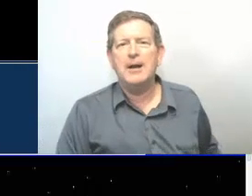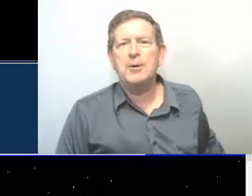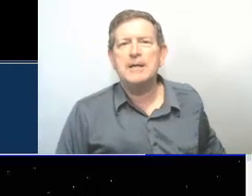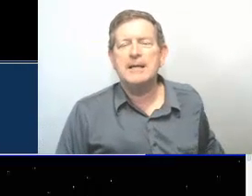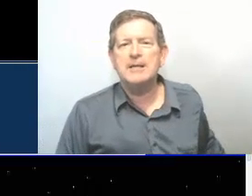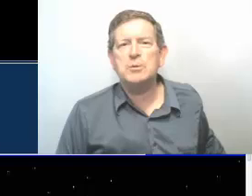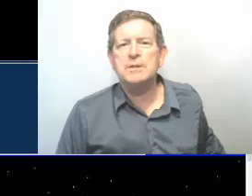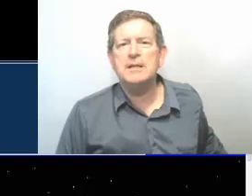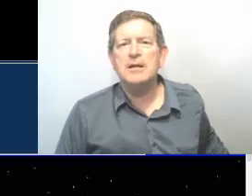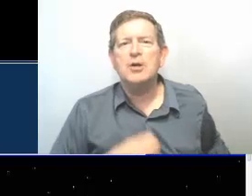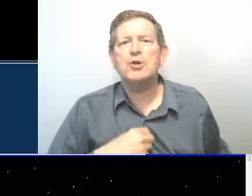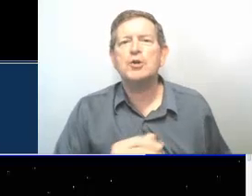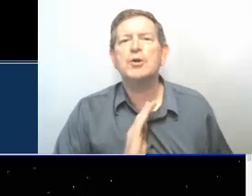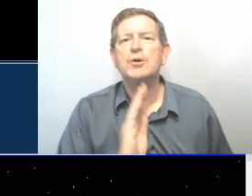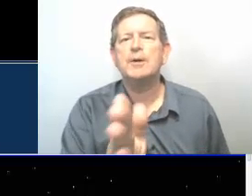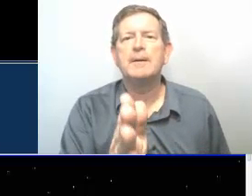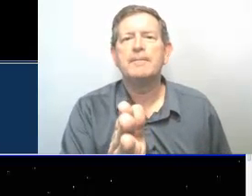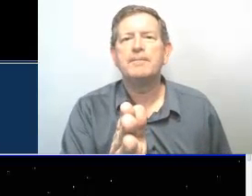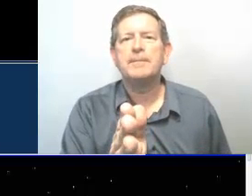bizarre. Alors, qu'est-ce qu'on dit?